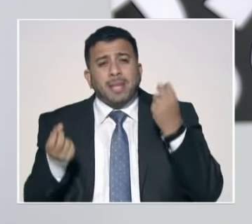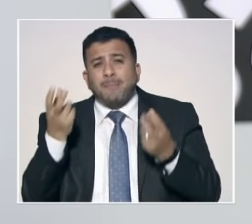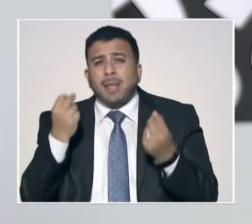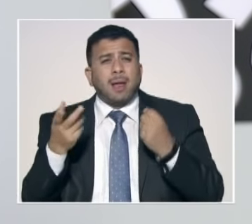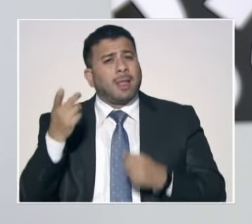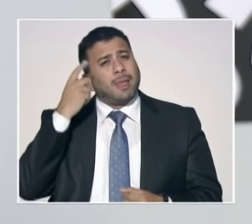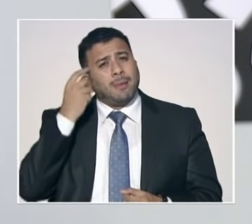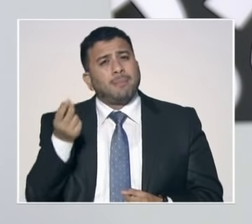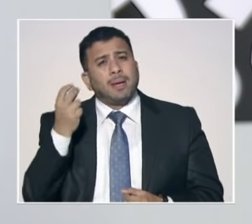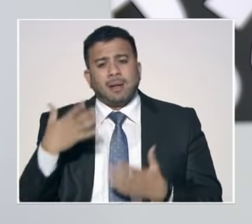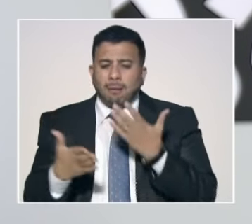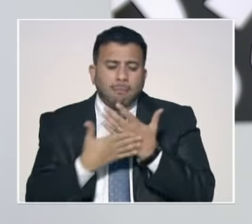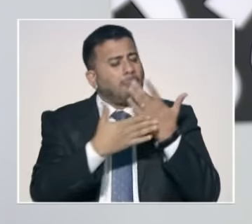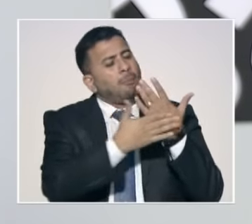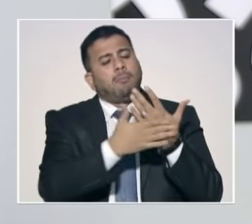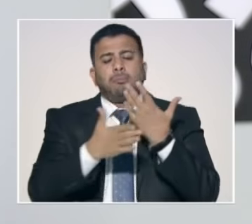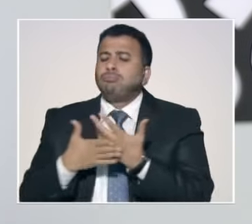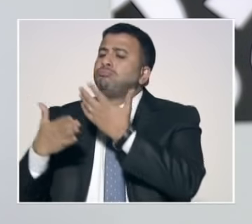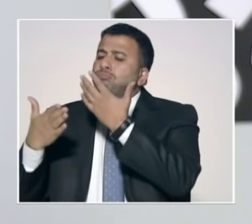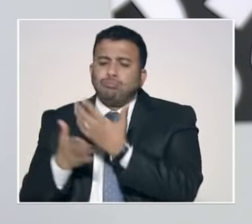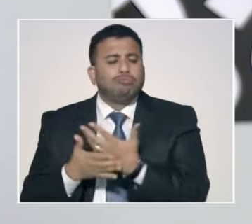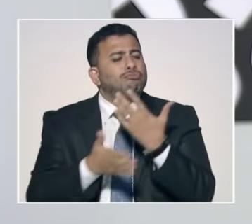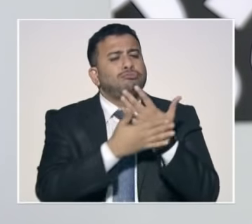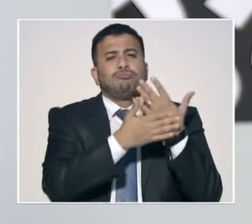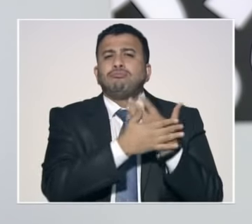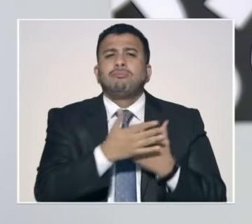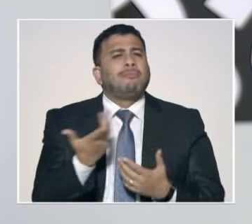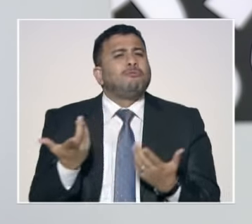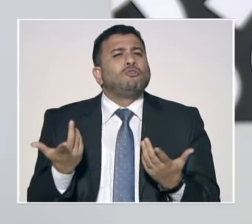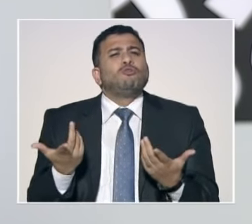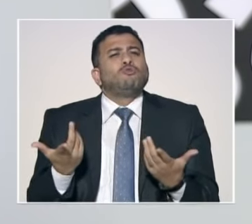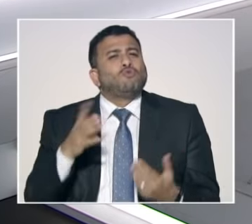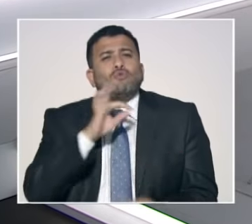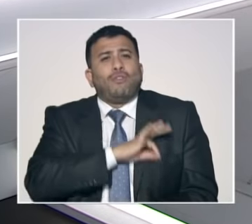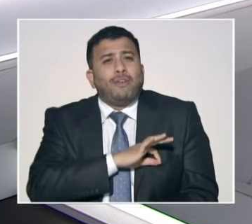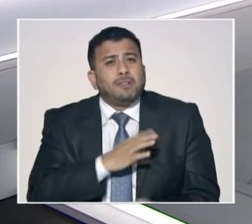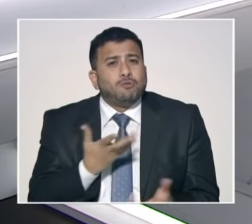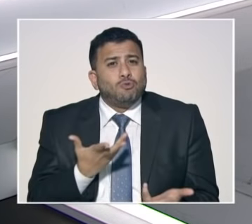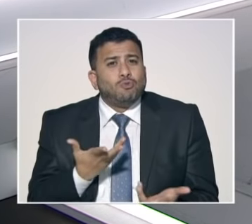ومن الزار أو شيء من هذا القبيل هذا ما يجوز. وإذا